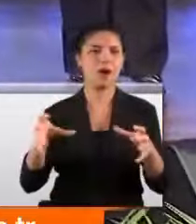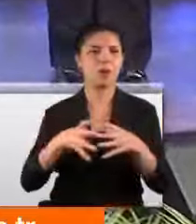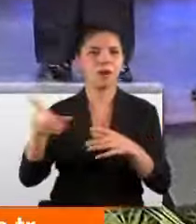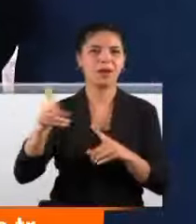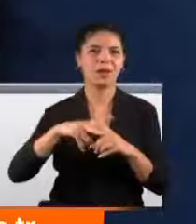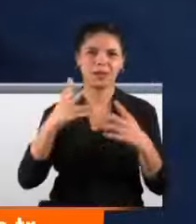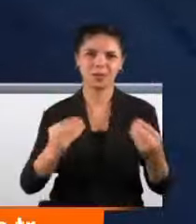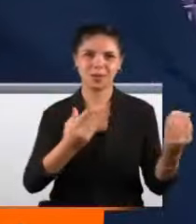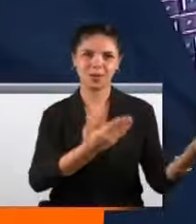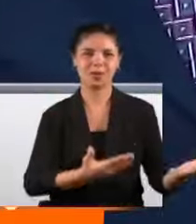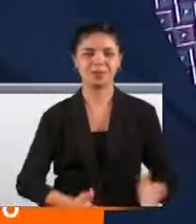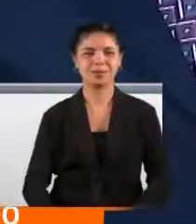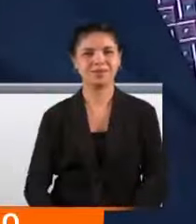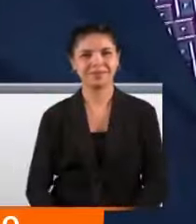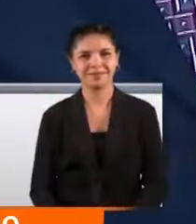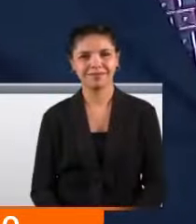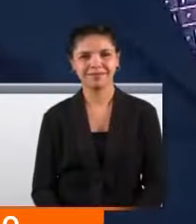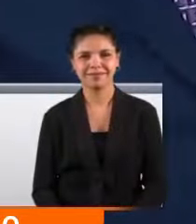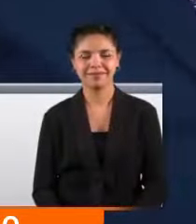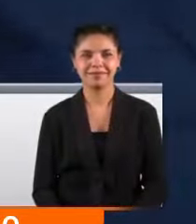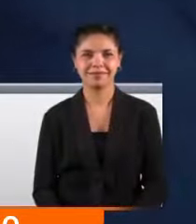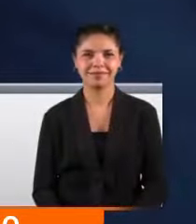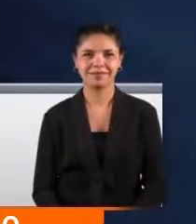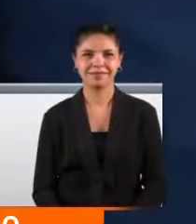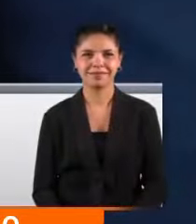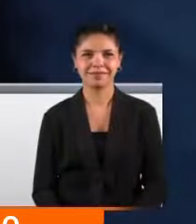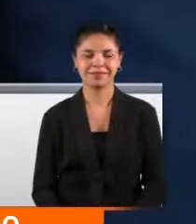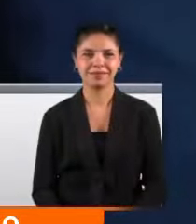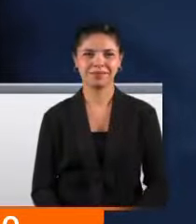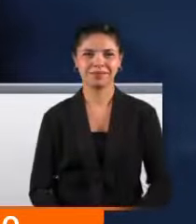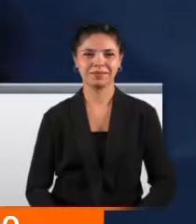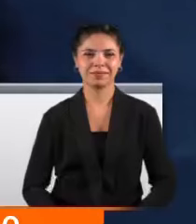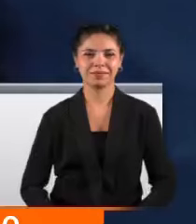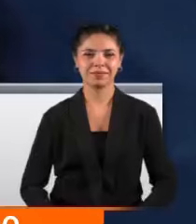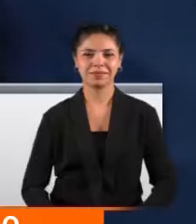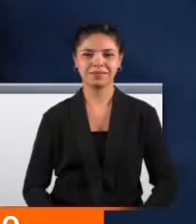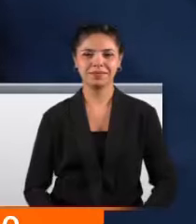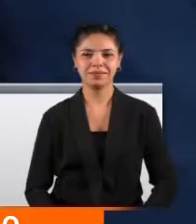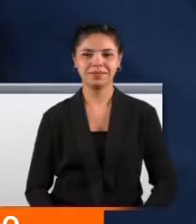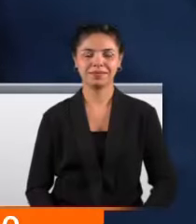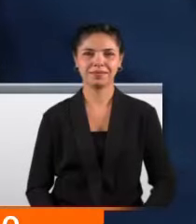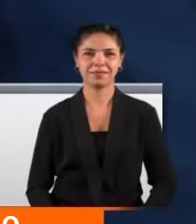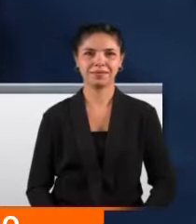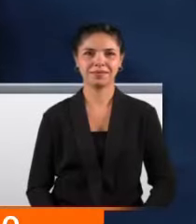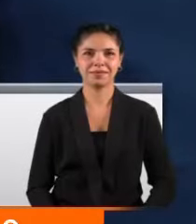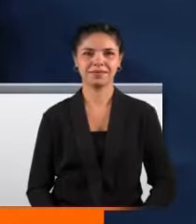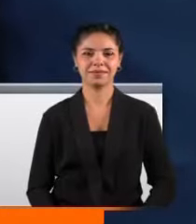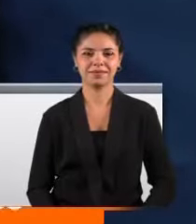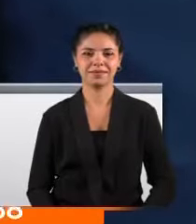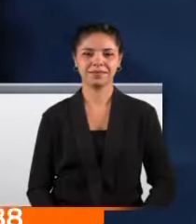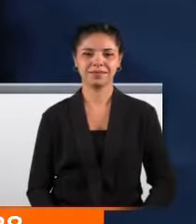saflarına katıldı. Sayın Cumhurbaşkanımızın bizlere göstermiş olduğu burada ilgi ve alaka